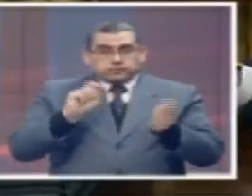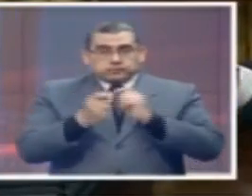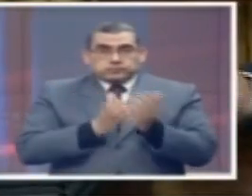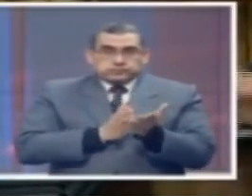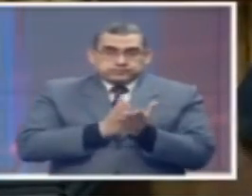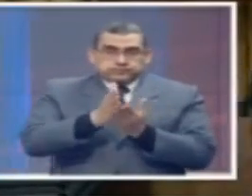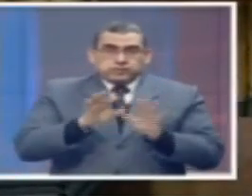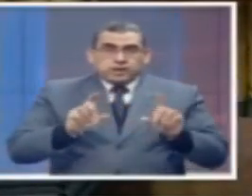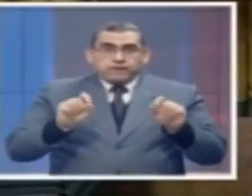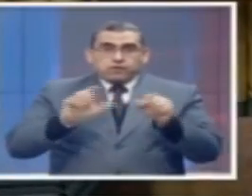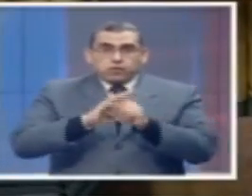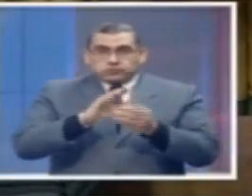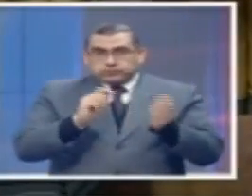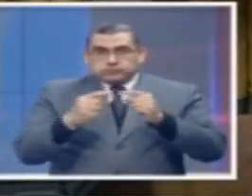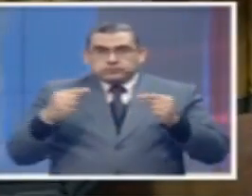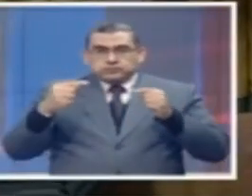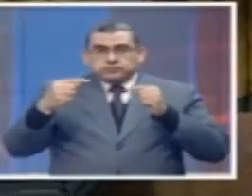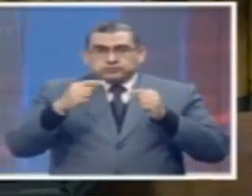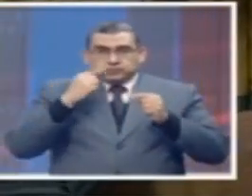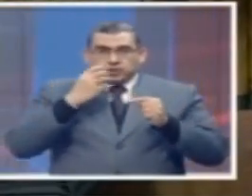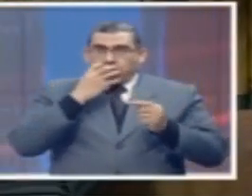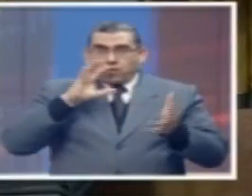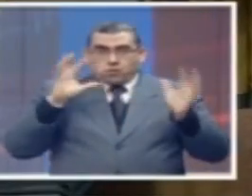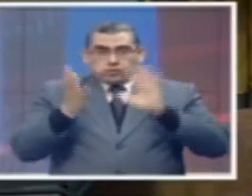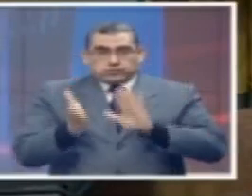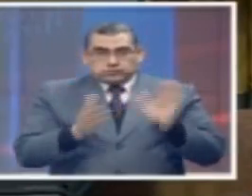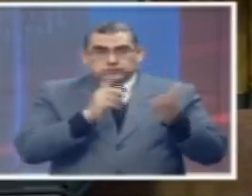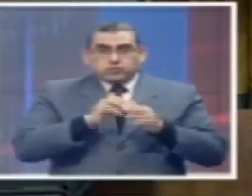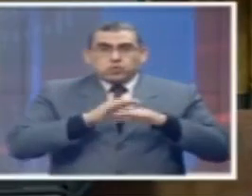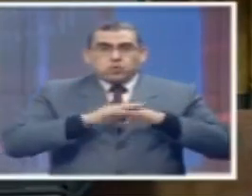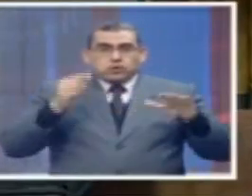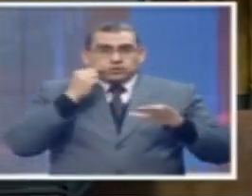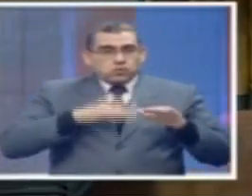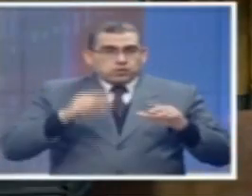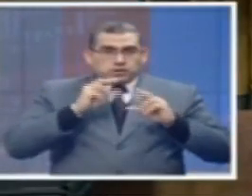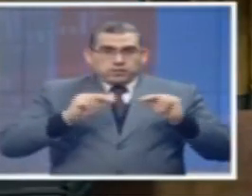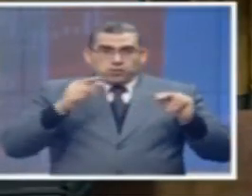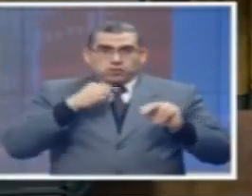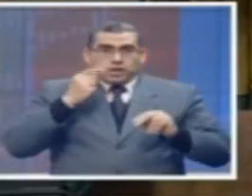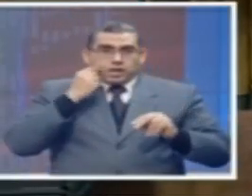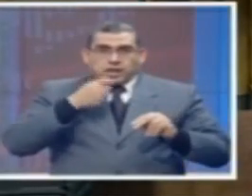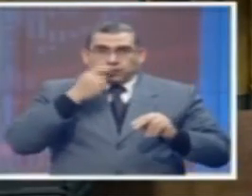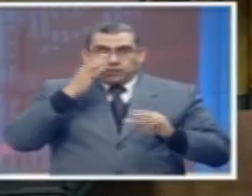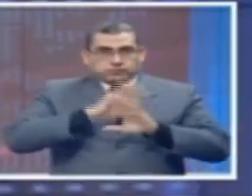الجائحة ومكافحة التغيرات المناخية وتعزيز المساواة العرقية ودعم مجتمعاتنا.